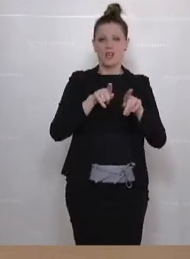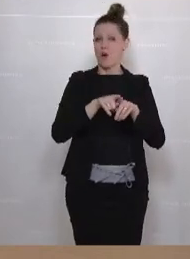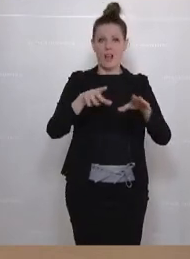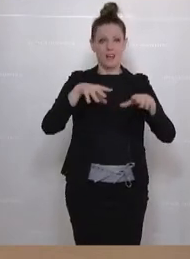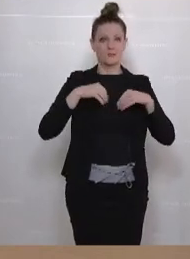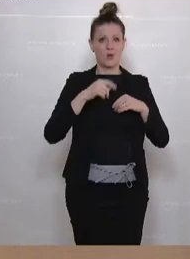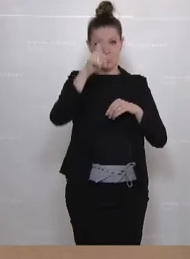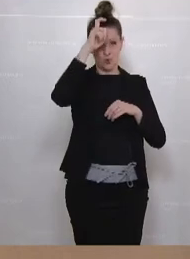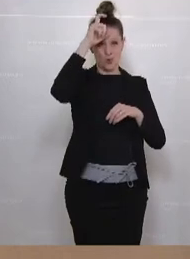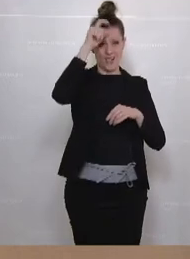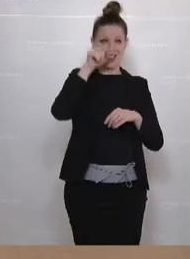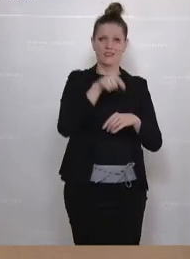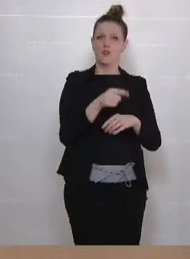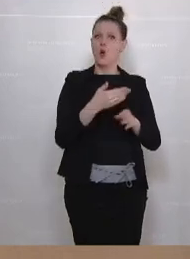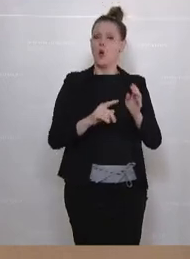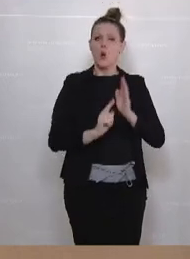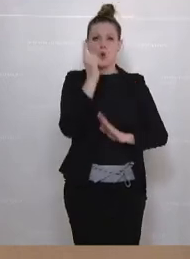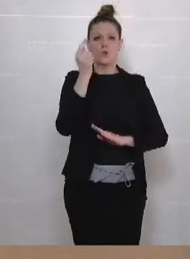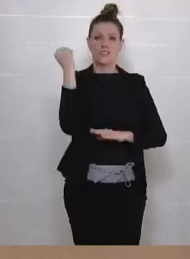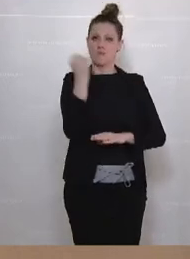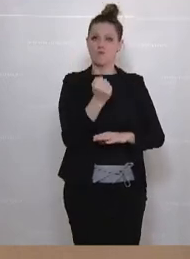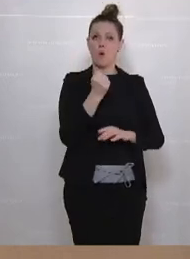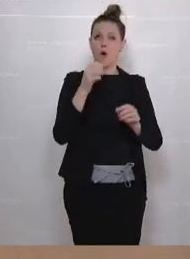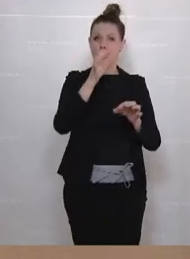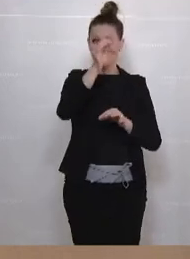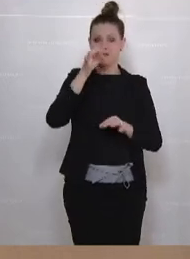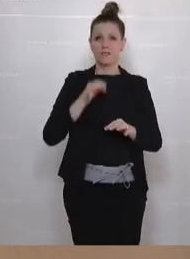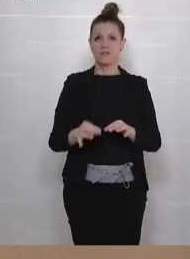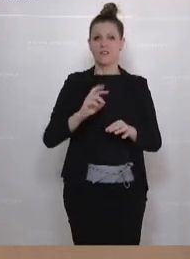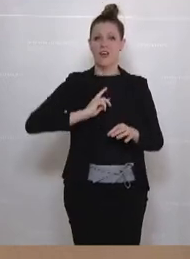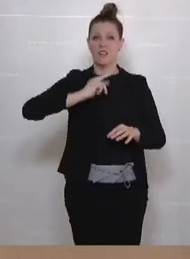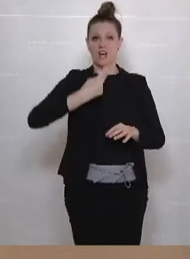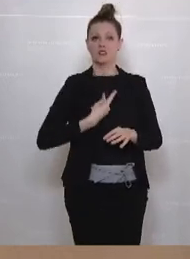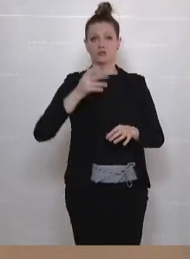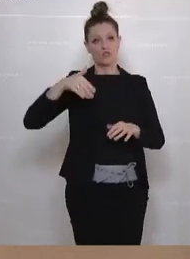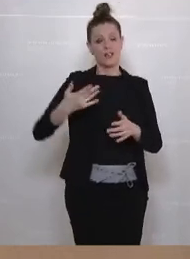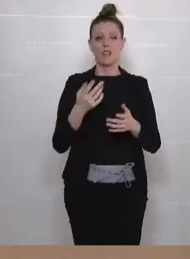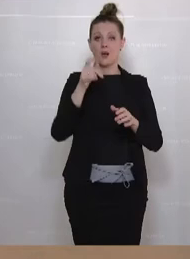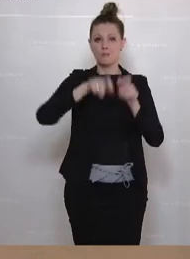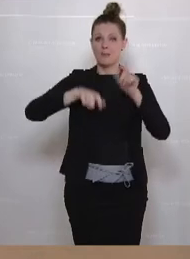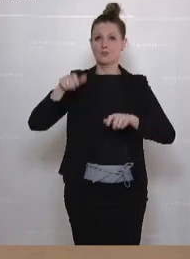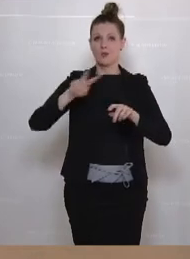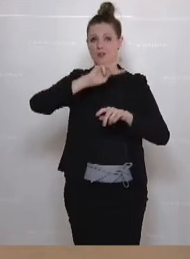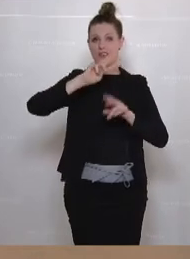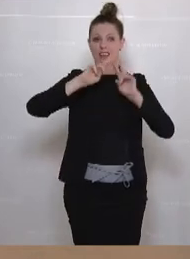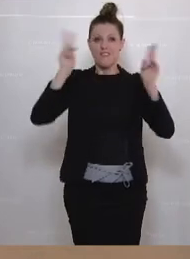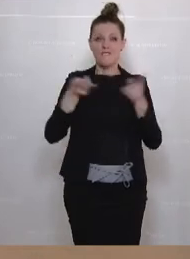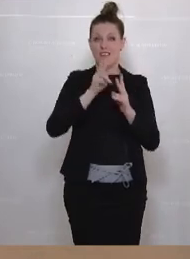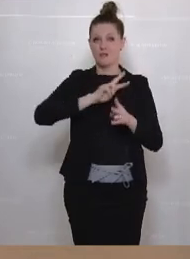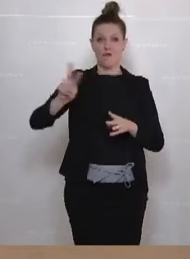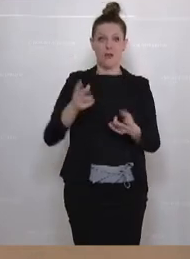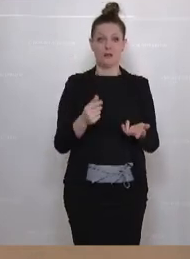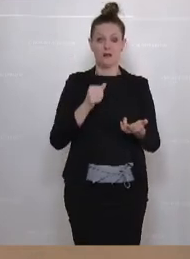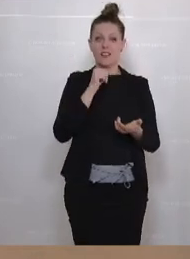ist das Land mit der höchsten Mordrate an Transgender-Personen weltweit. Also das ist ein Problem, das nicht nur jetzt